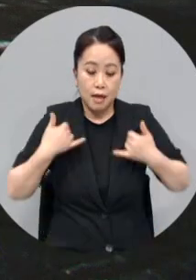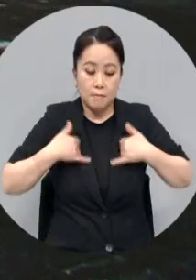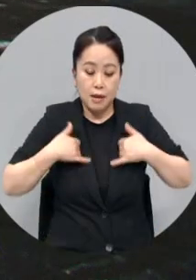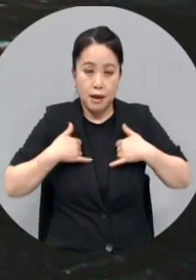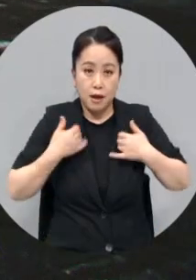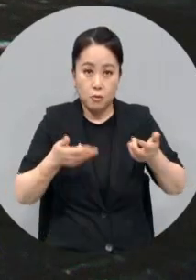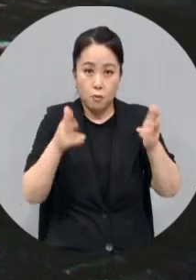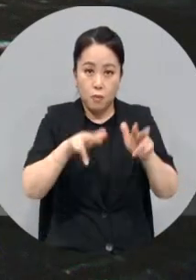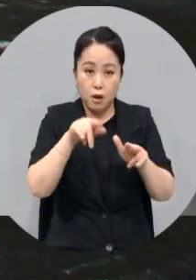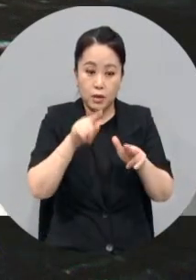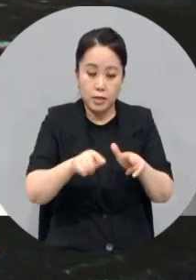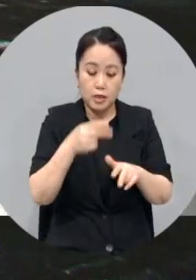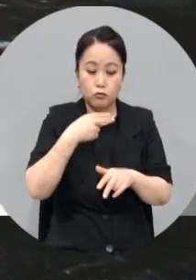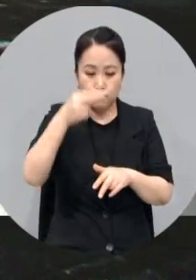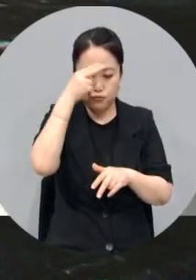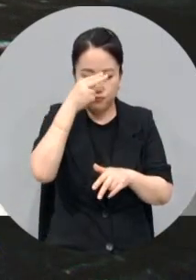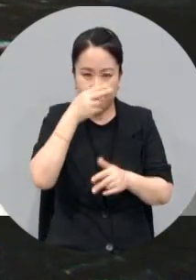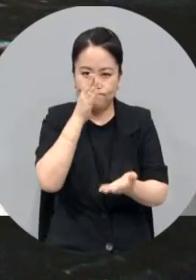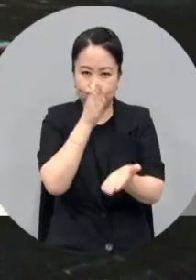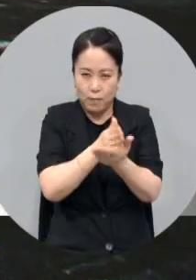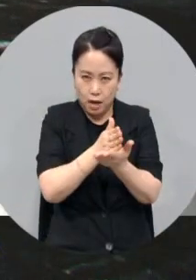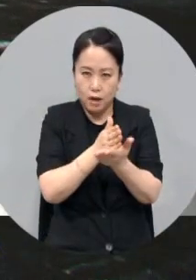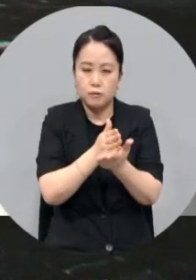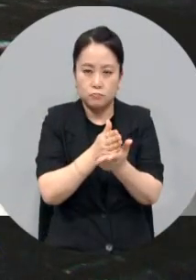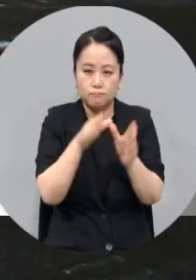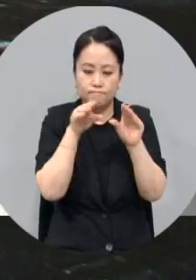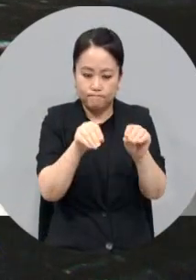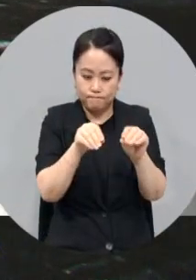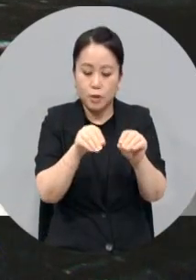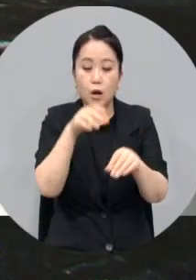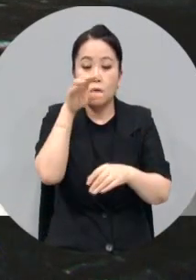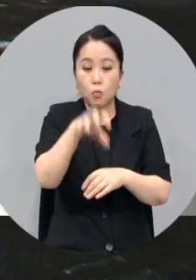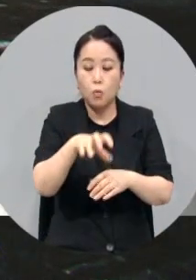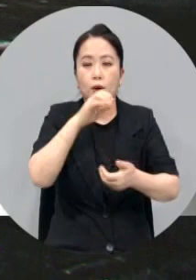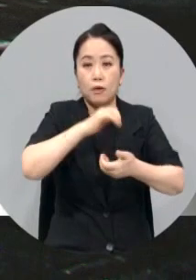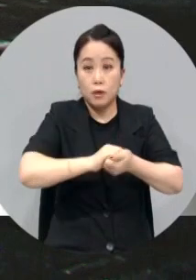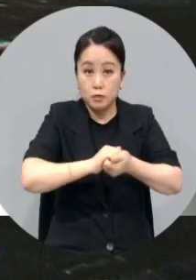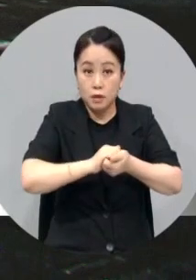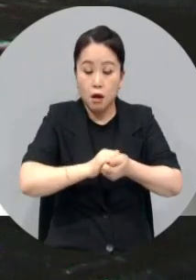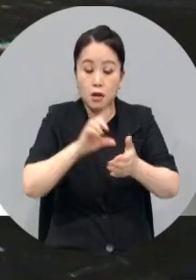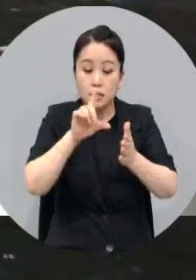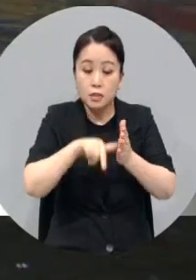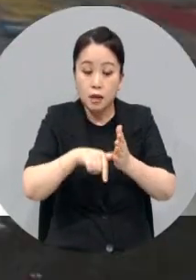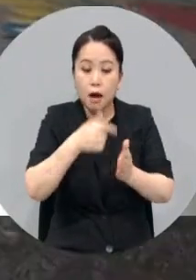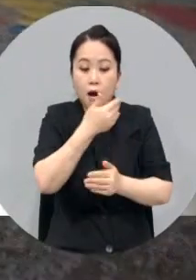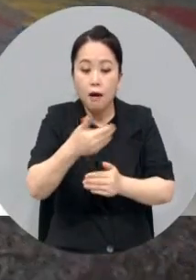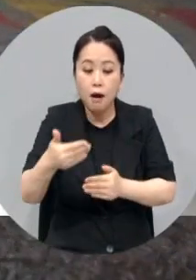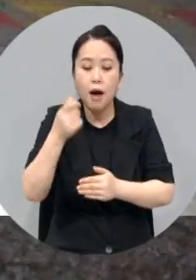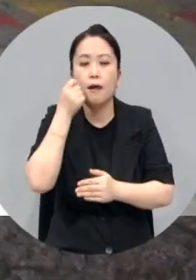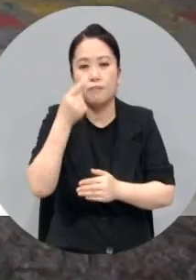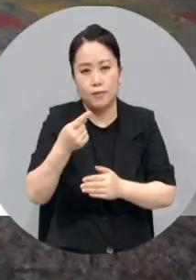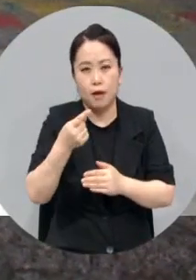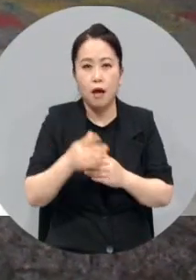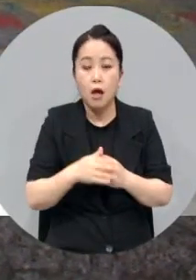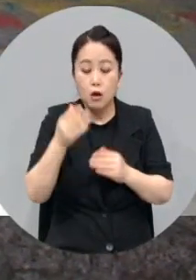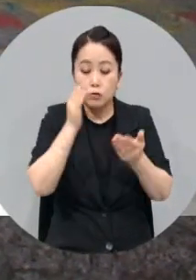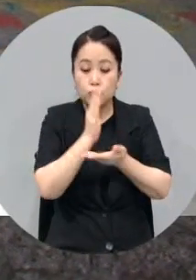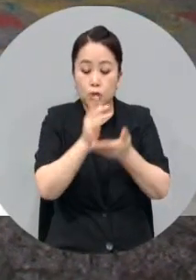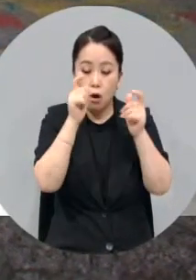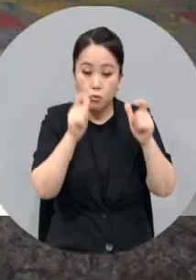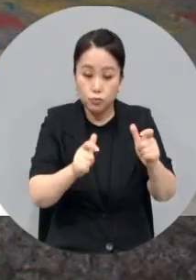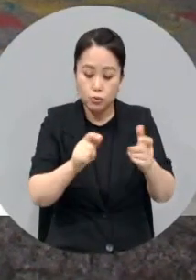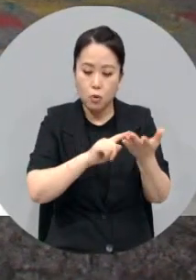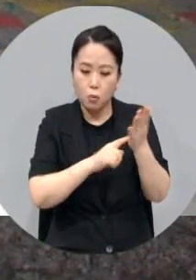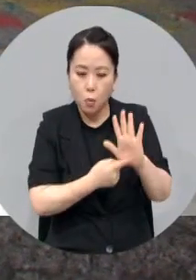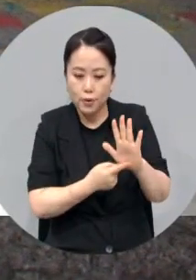밀락 수변 공원이 금지 구역으로 지정된 지 이제 한 달이 지났습니다. 수영구는 공연과 행사를 마련해서